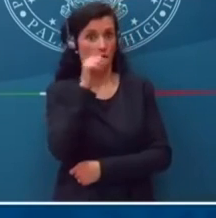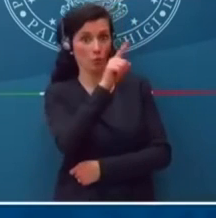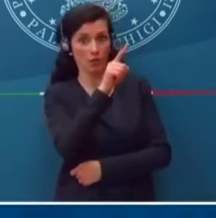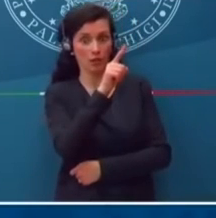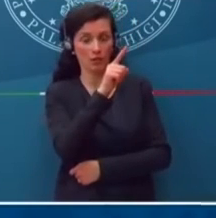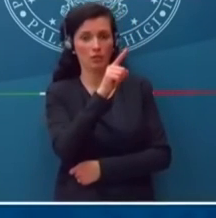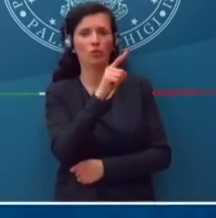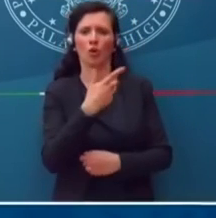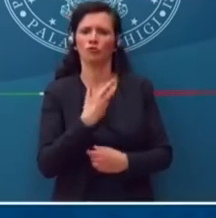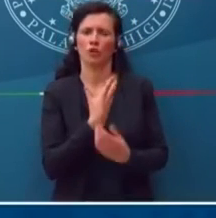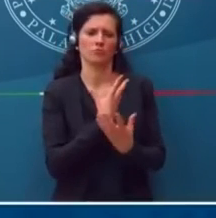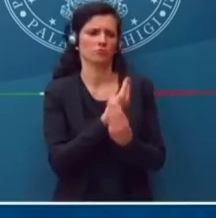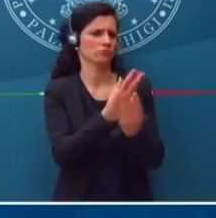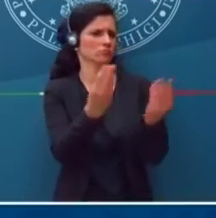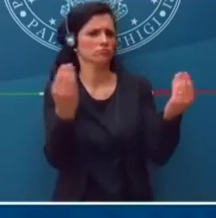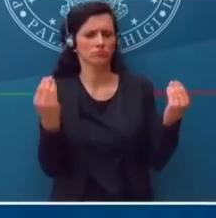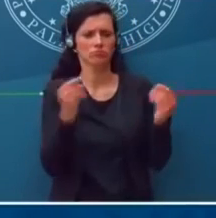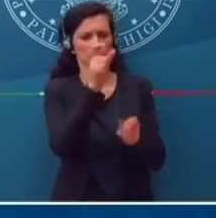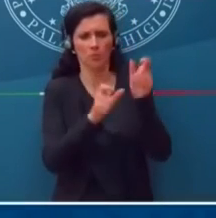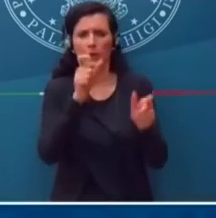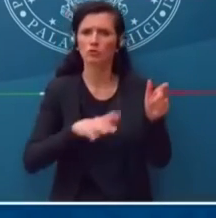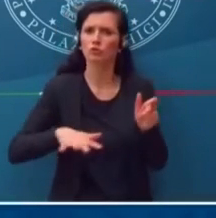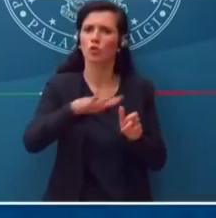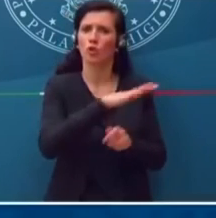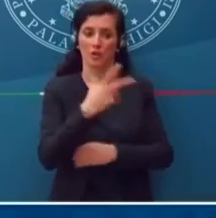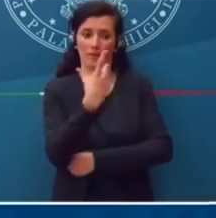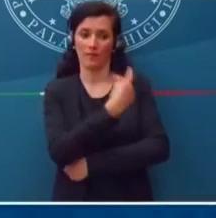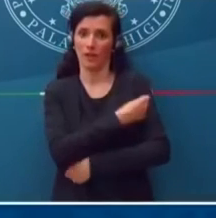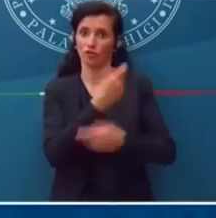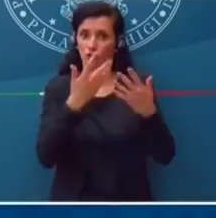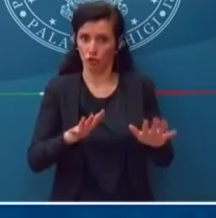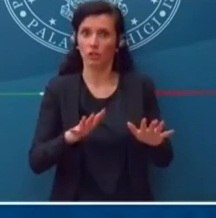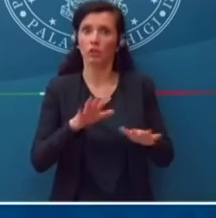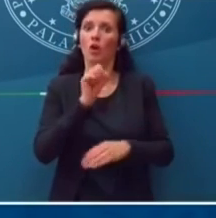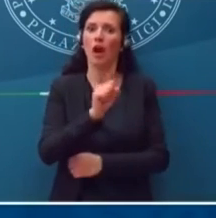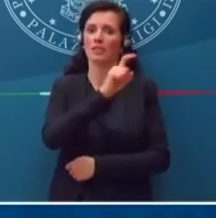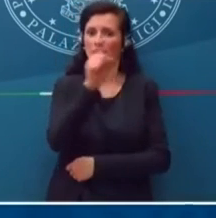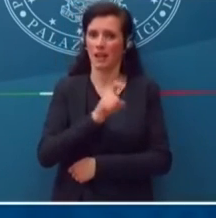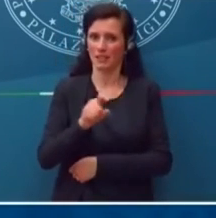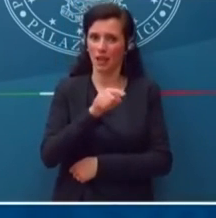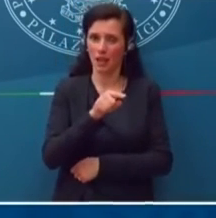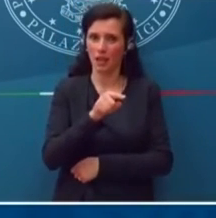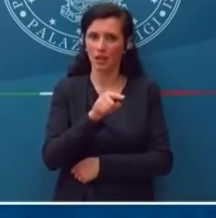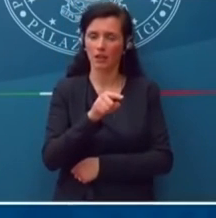la larga parte dei vaccinati ha ricevuto il prodotto di AstraZeneca, siamo nell'ordine delle